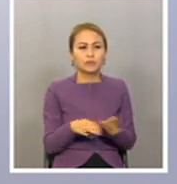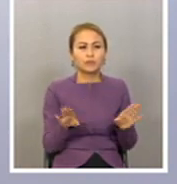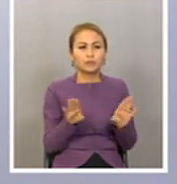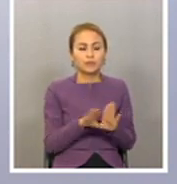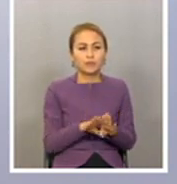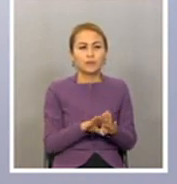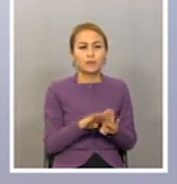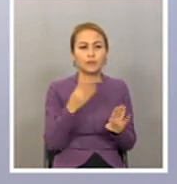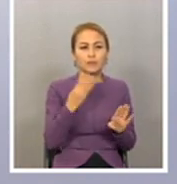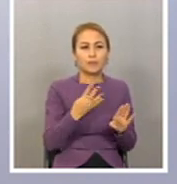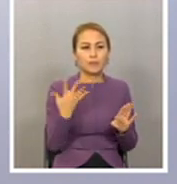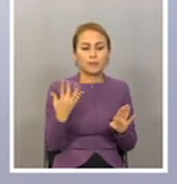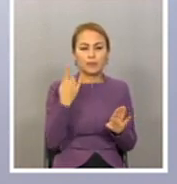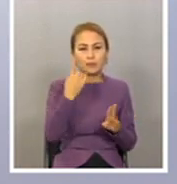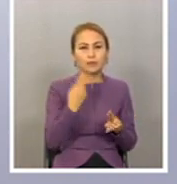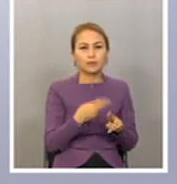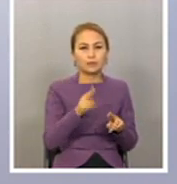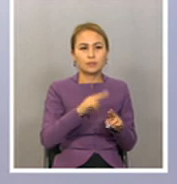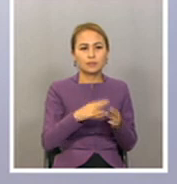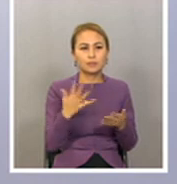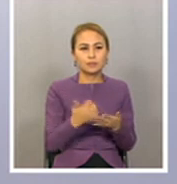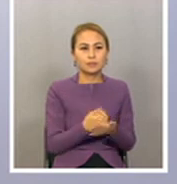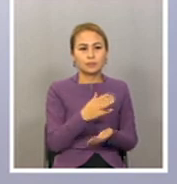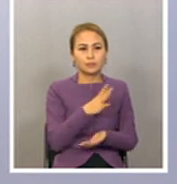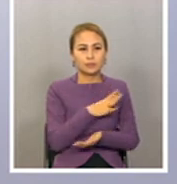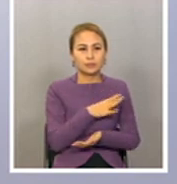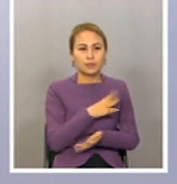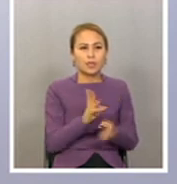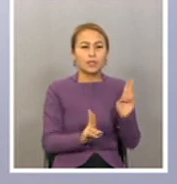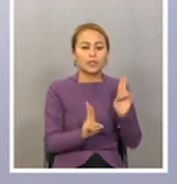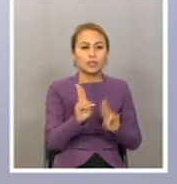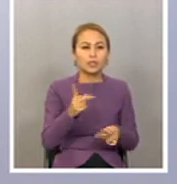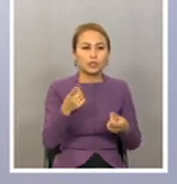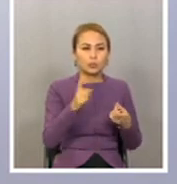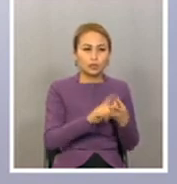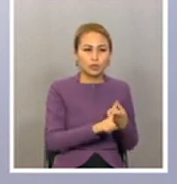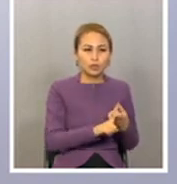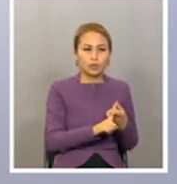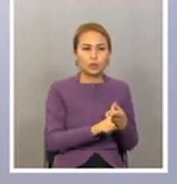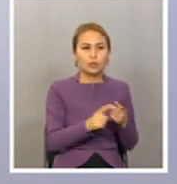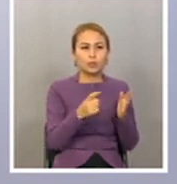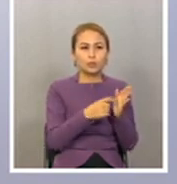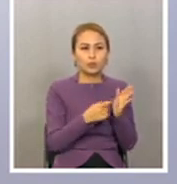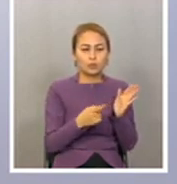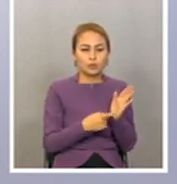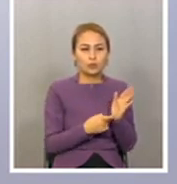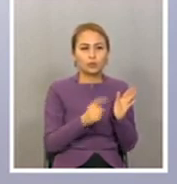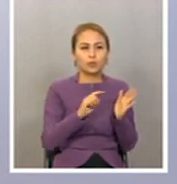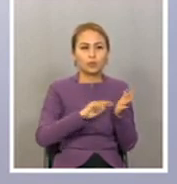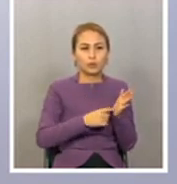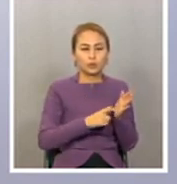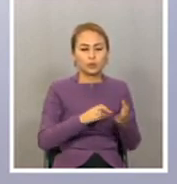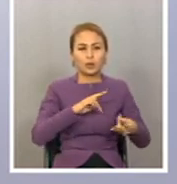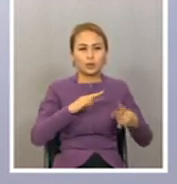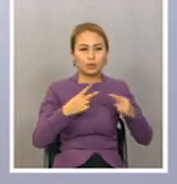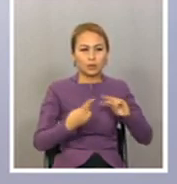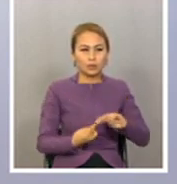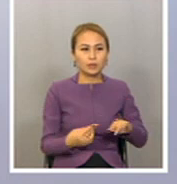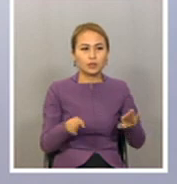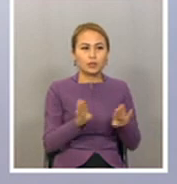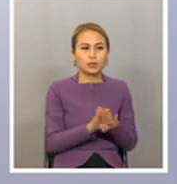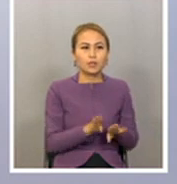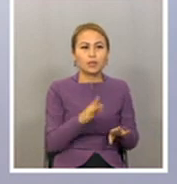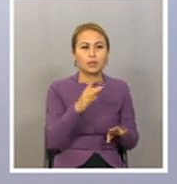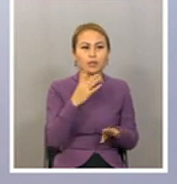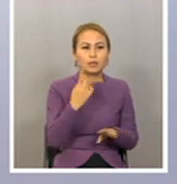1 дегеніміз міне өнімділік жаңа таптық, иә. Ереже бойынша бөлу көбейтуге айналады және 45'ten